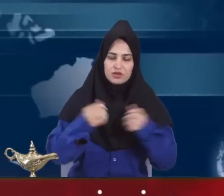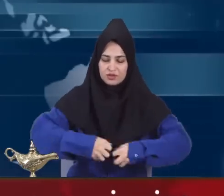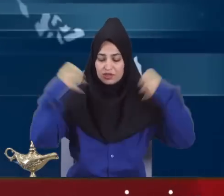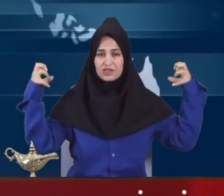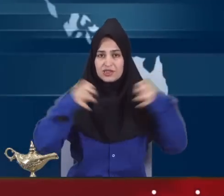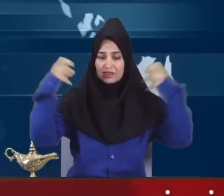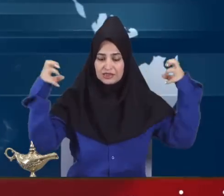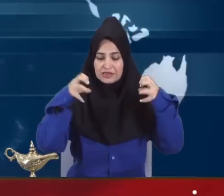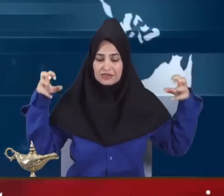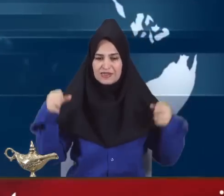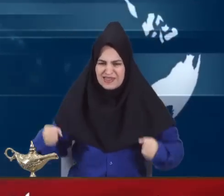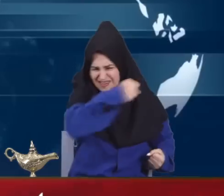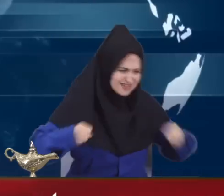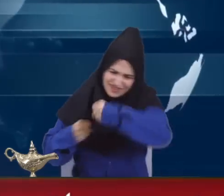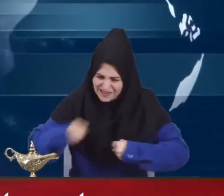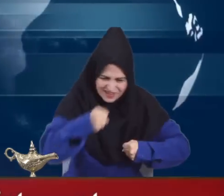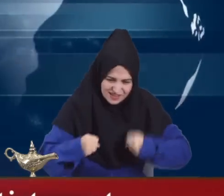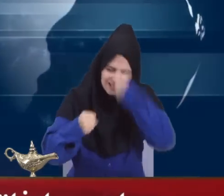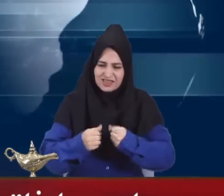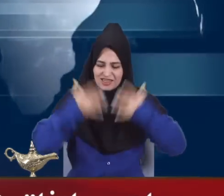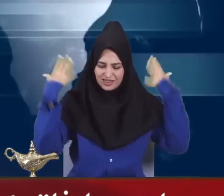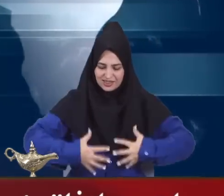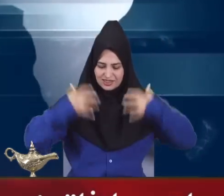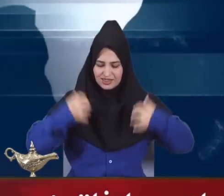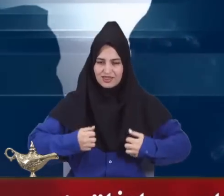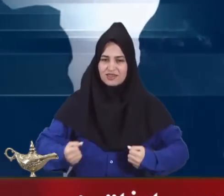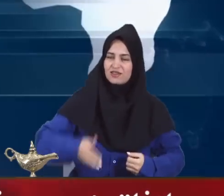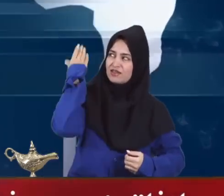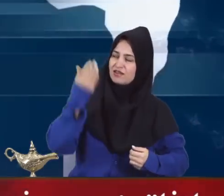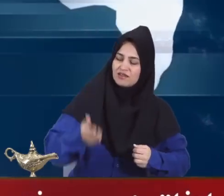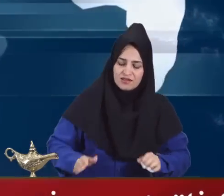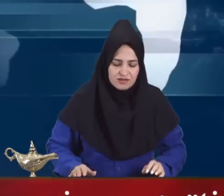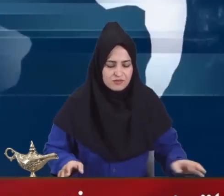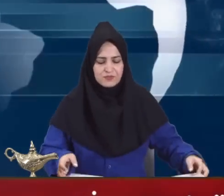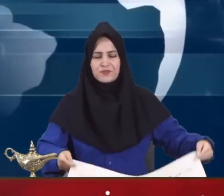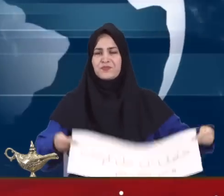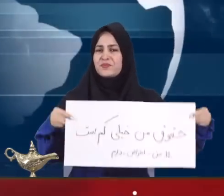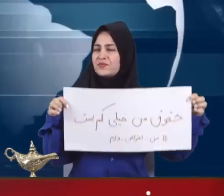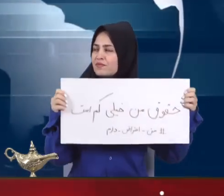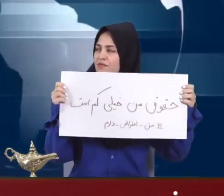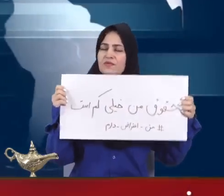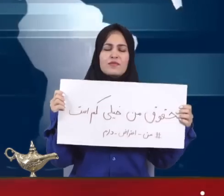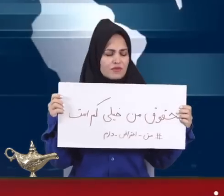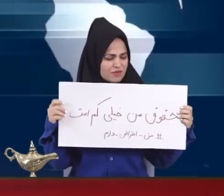اصلا تعادل اعصاب و روان نداشته و با تکروی و خوره بازی